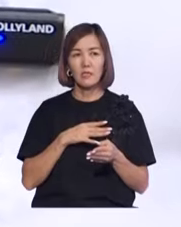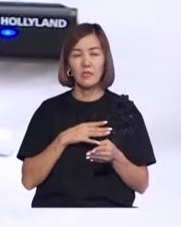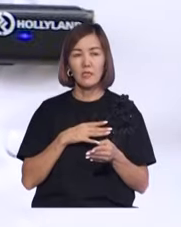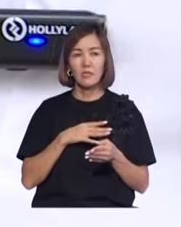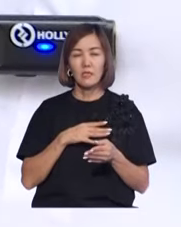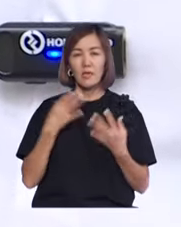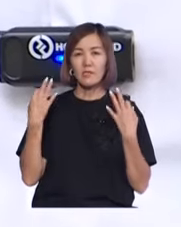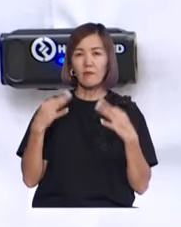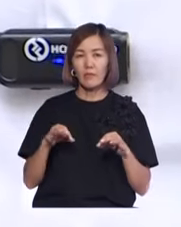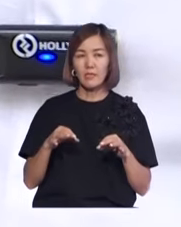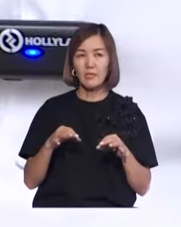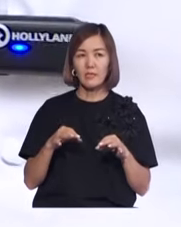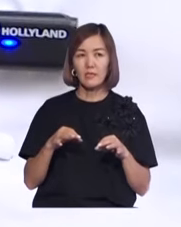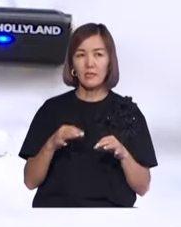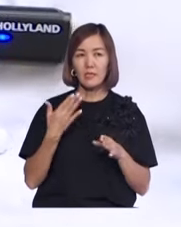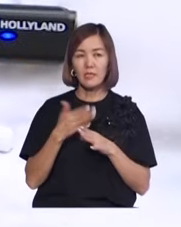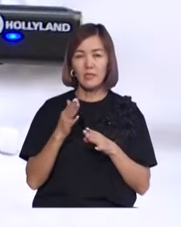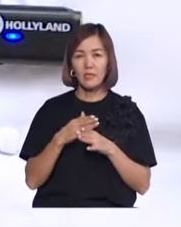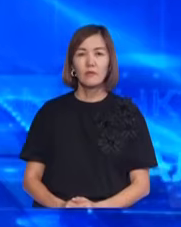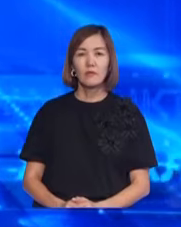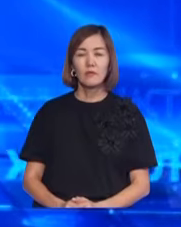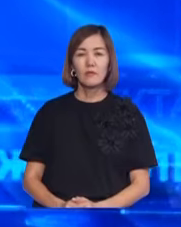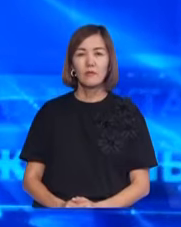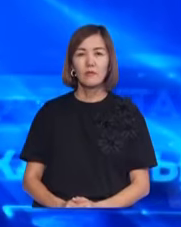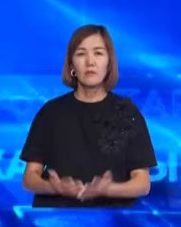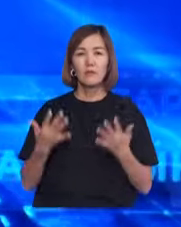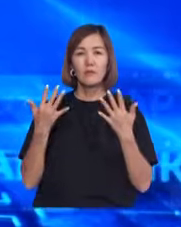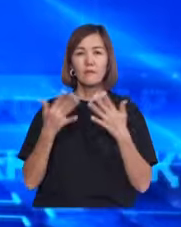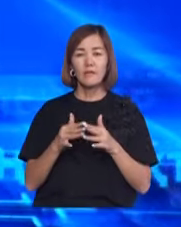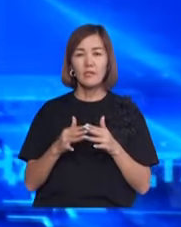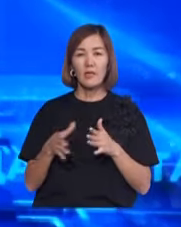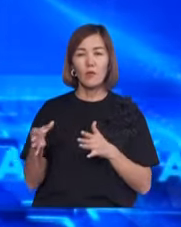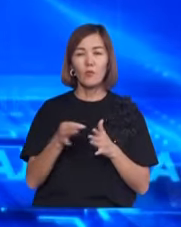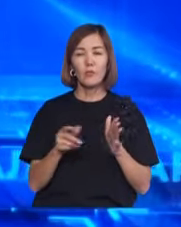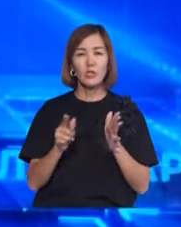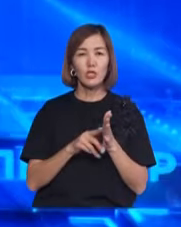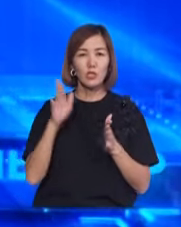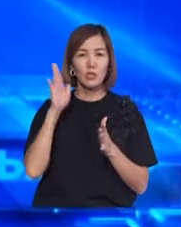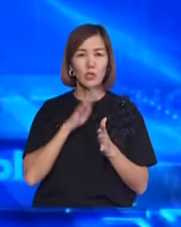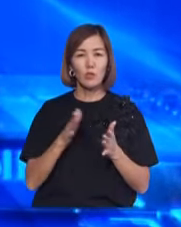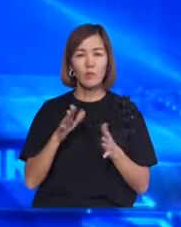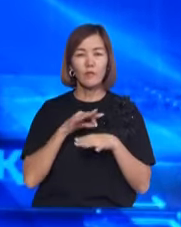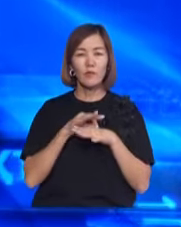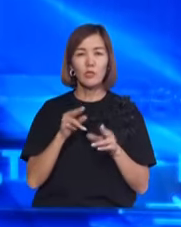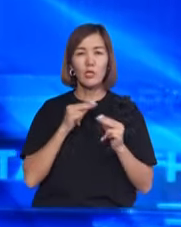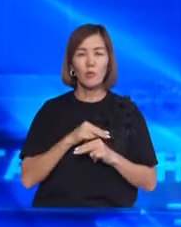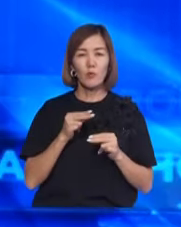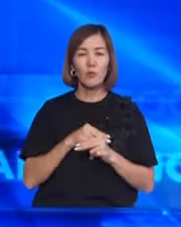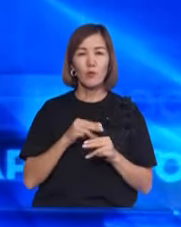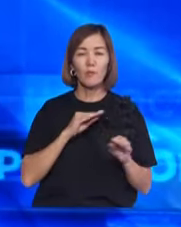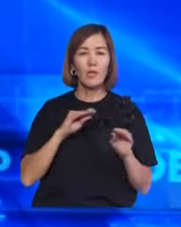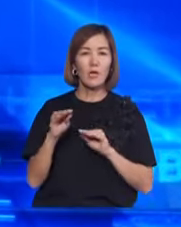возможность освободиться от закредитованности. В ногу со временем. В селах области ЖТСУ ведутся работы